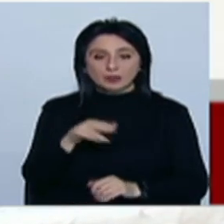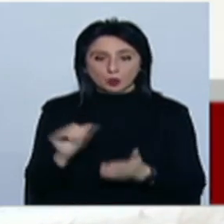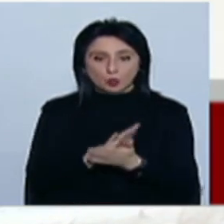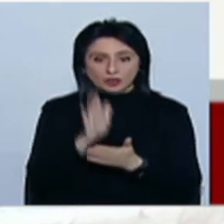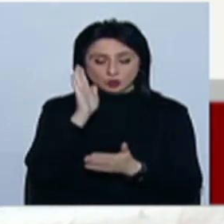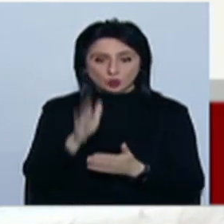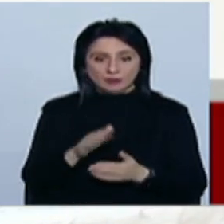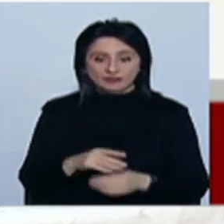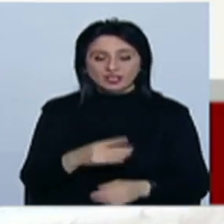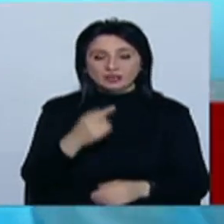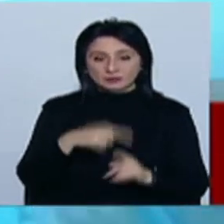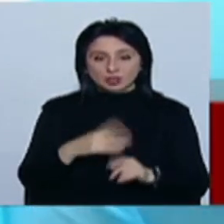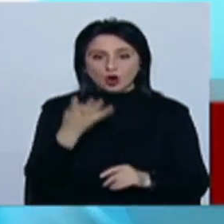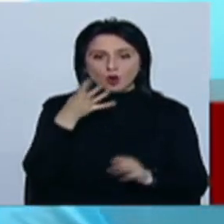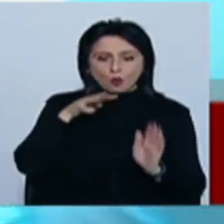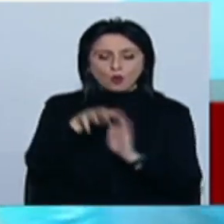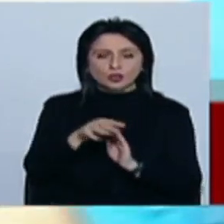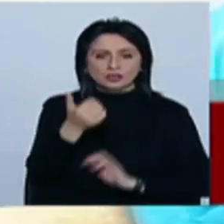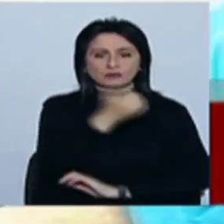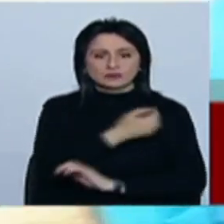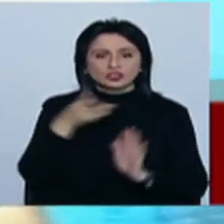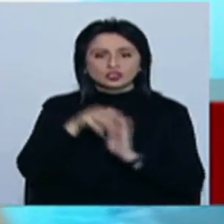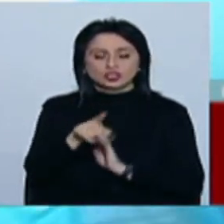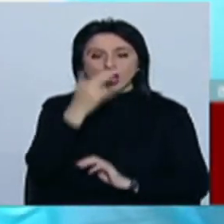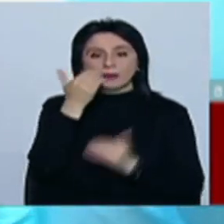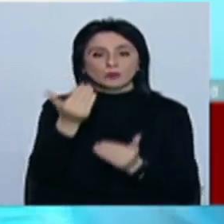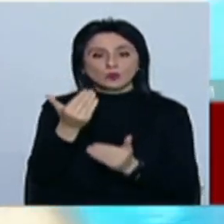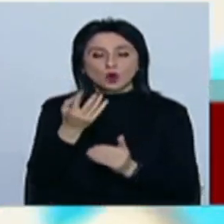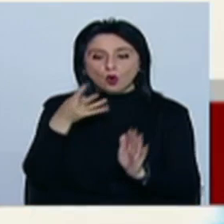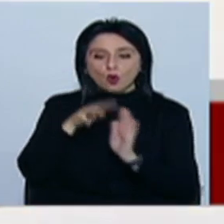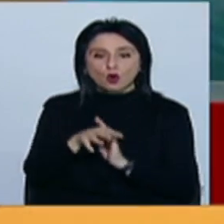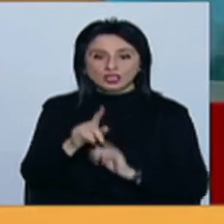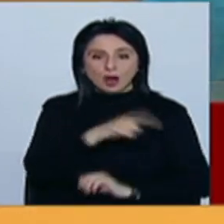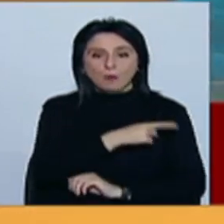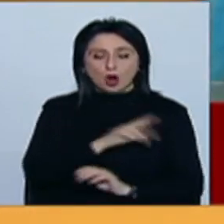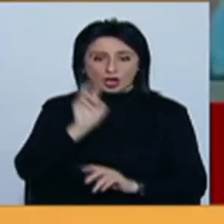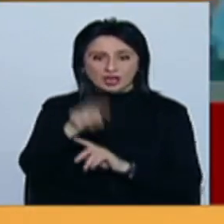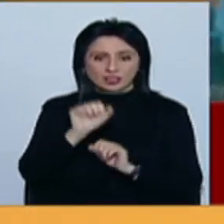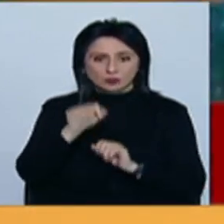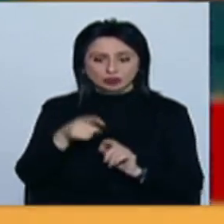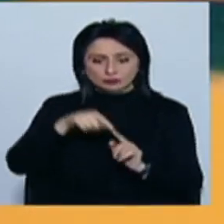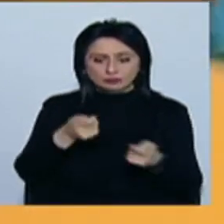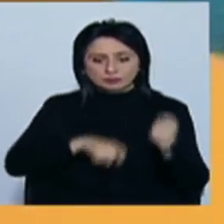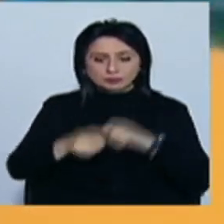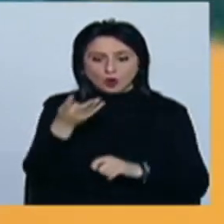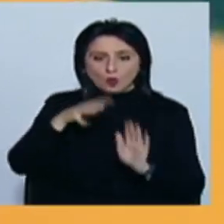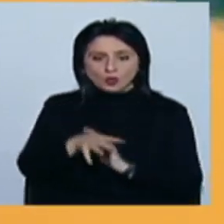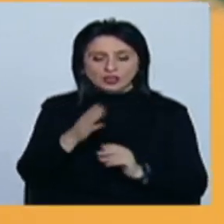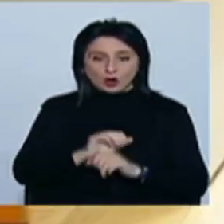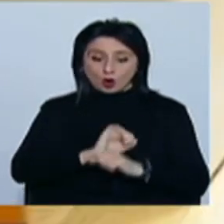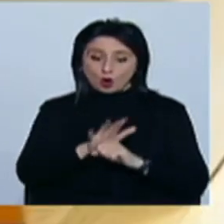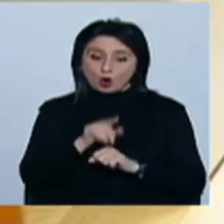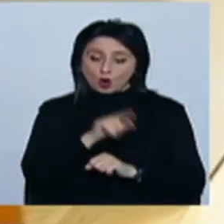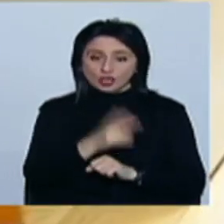უფასო იქნება. 4 კომპონენტიანი ვაქცინის გასაკეთებლად მსურველებს შესაძლებლობა აქვთ პოლიკლინიკებს მიმართონ. სპეციალისტების განცხადებით,